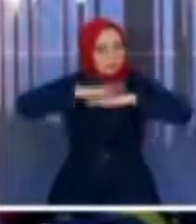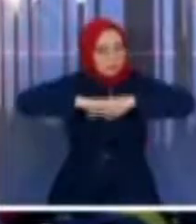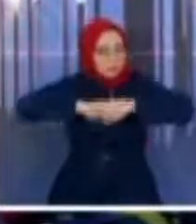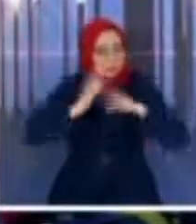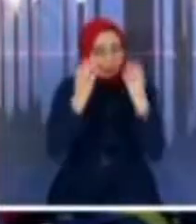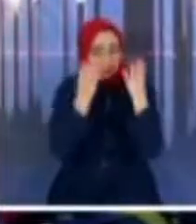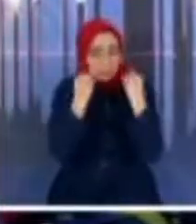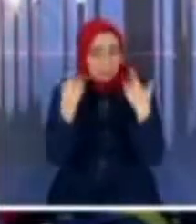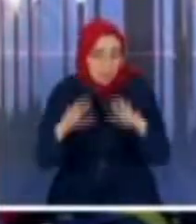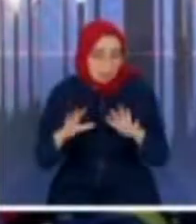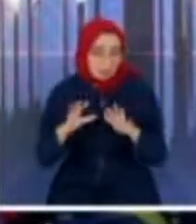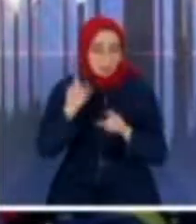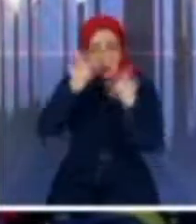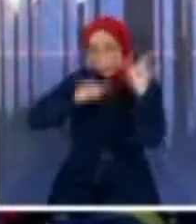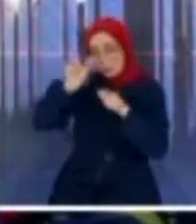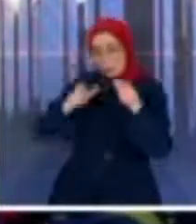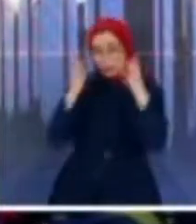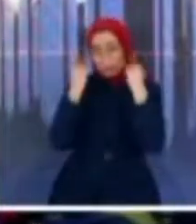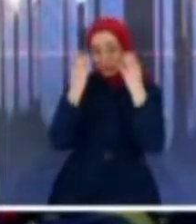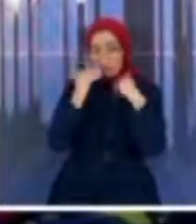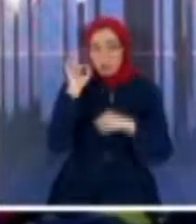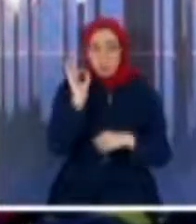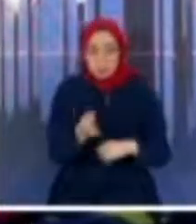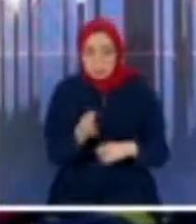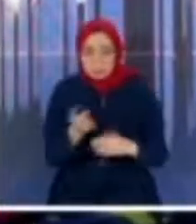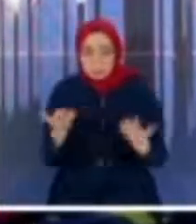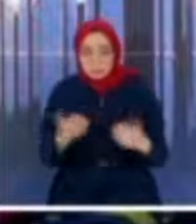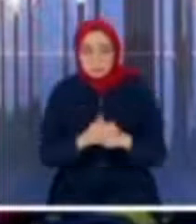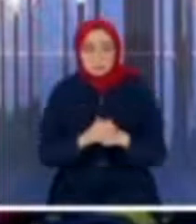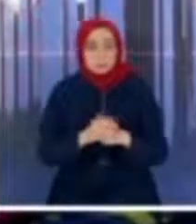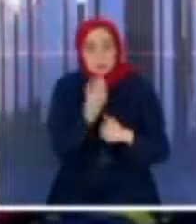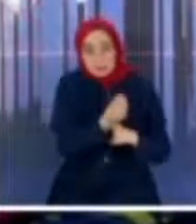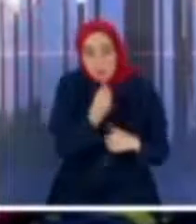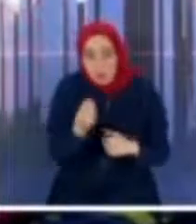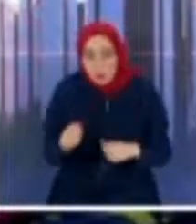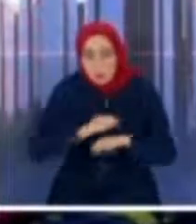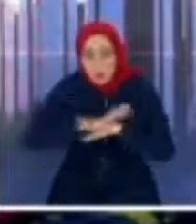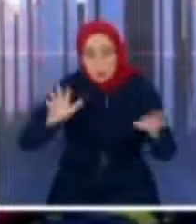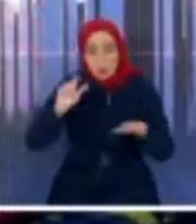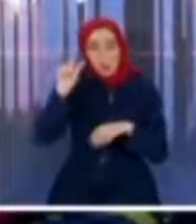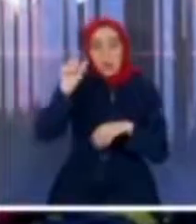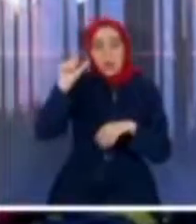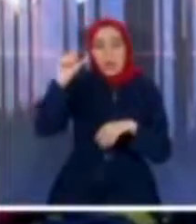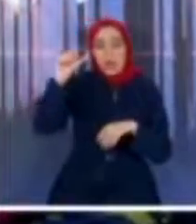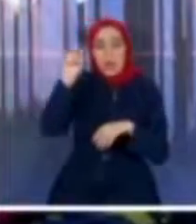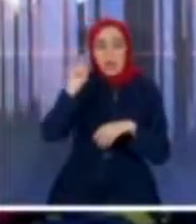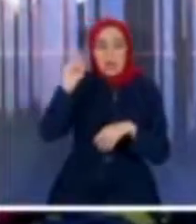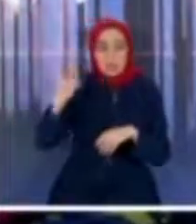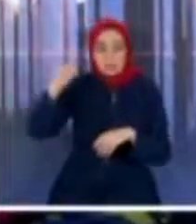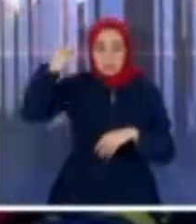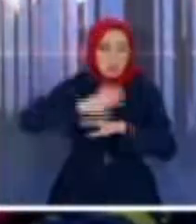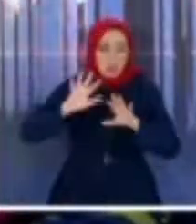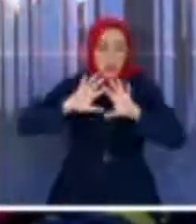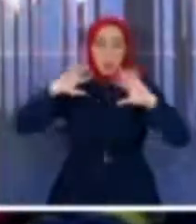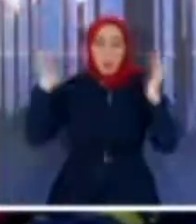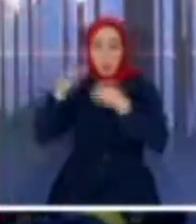الأولية، تولي عادة عند الناس الكل وما تقتصرش على صغارك ولا على الكبار، بل تقتصر على بل تشمل الناس الكل.